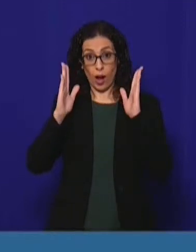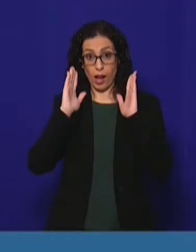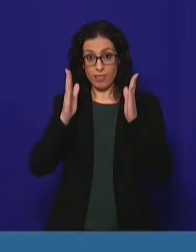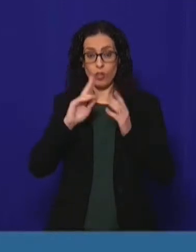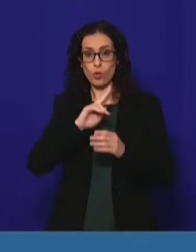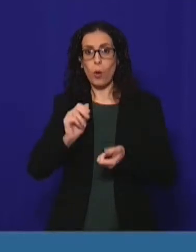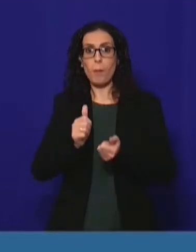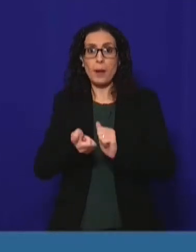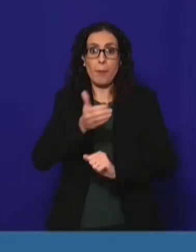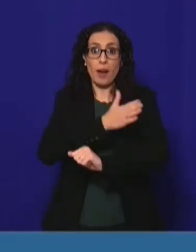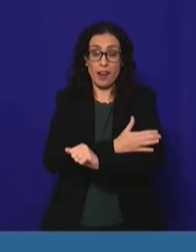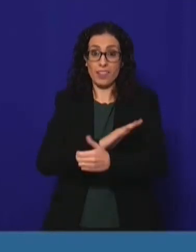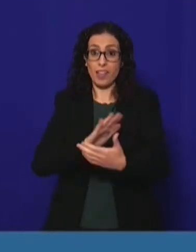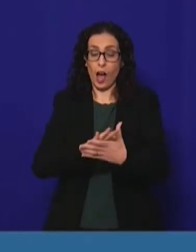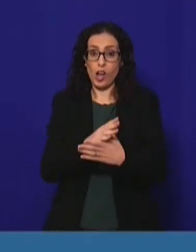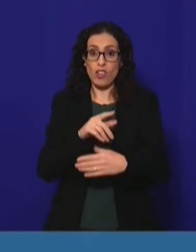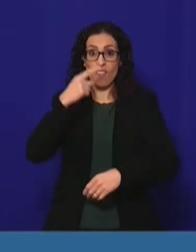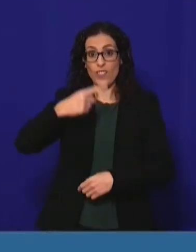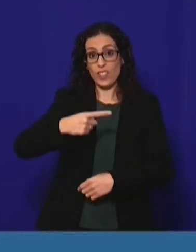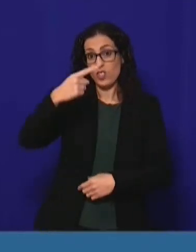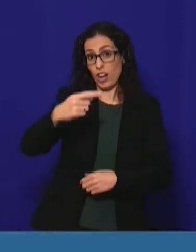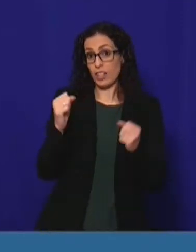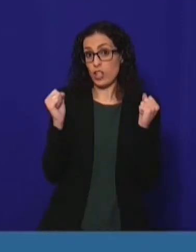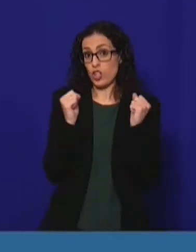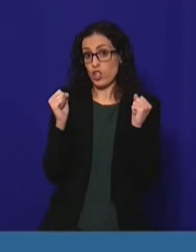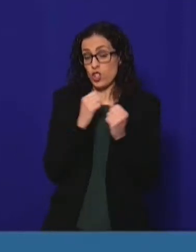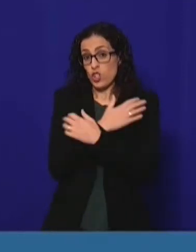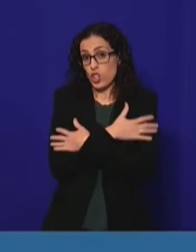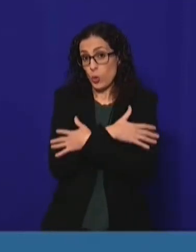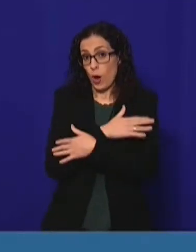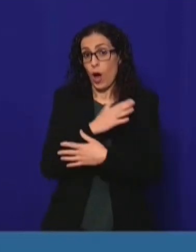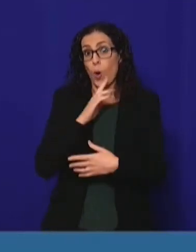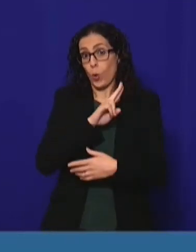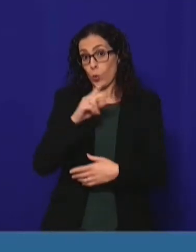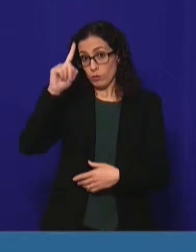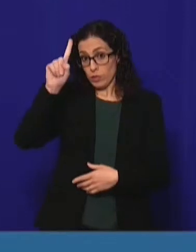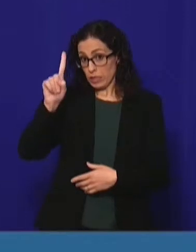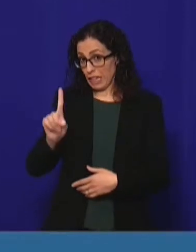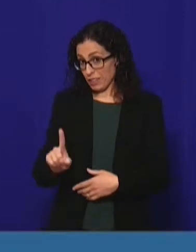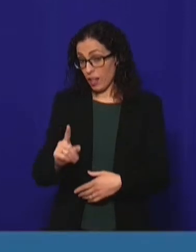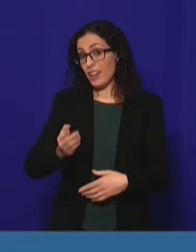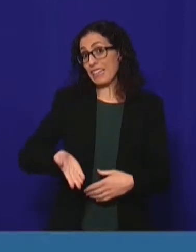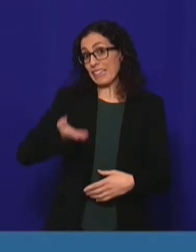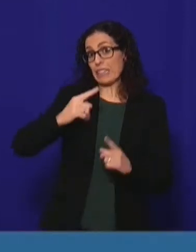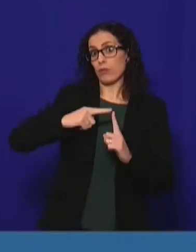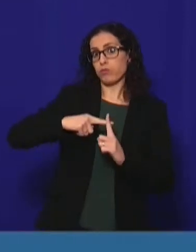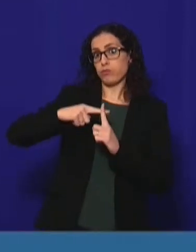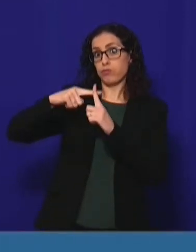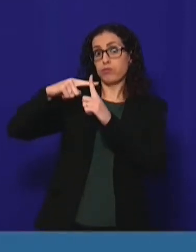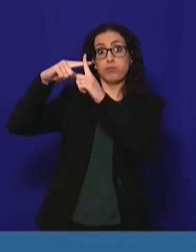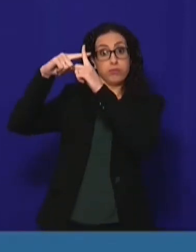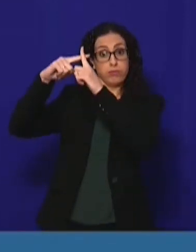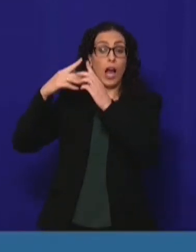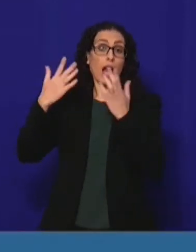li fil-ġranet tax-xitwa u anke la jaqleb Jannar ikun hemm ukoll żieda allura rridu nieħdu